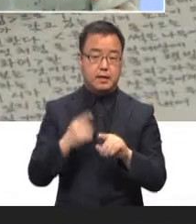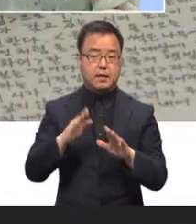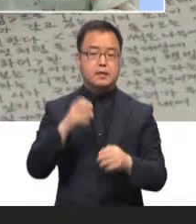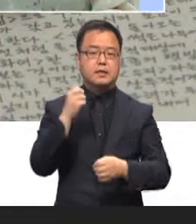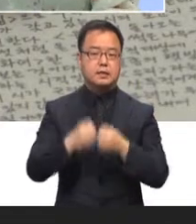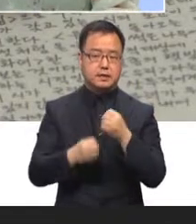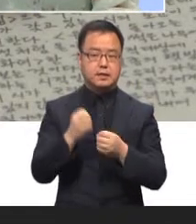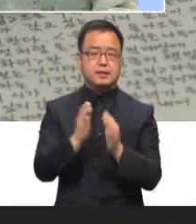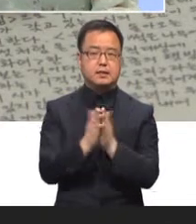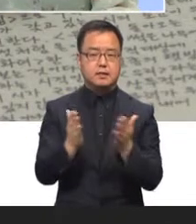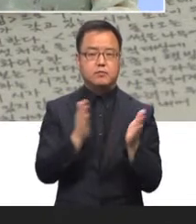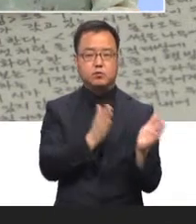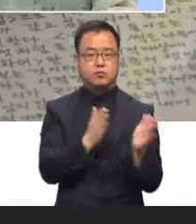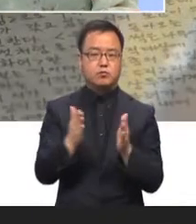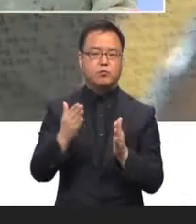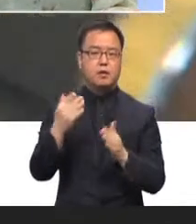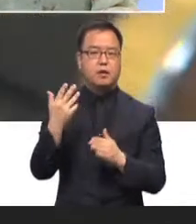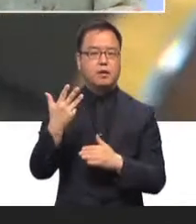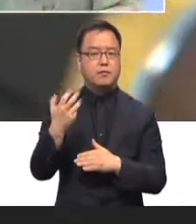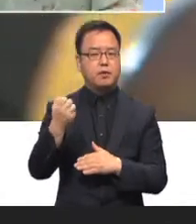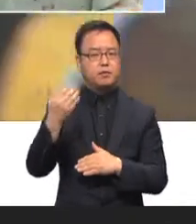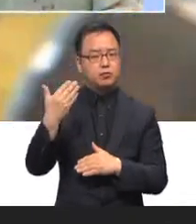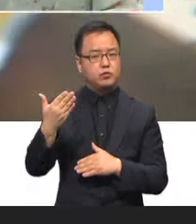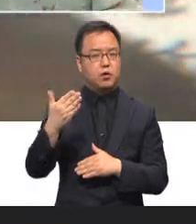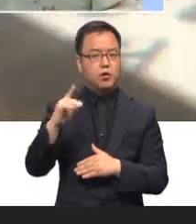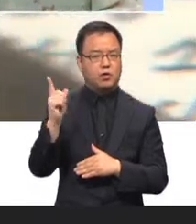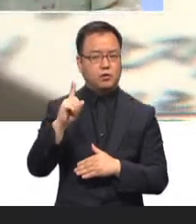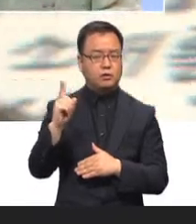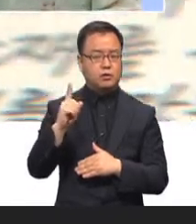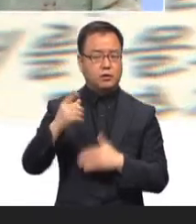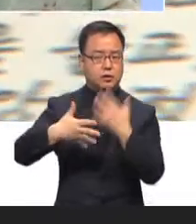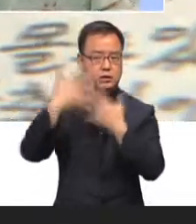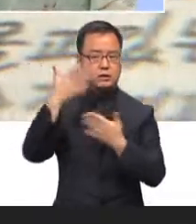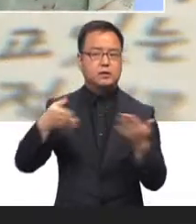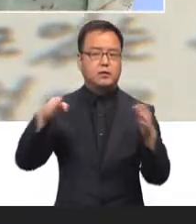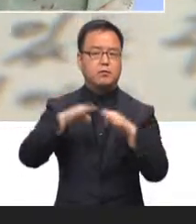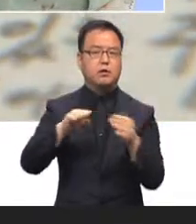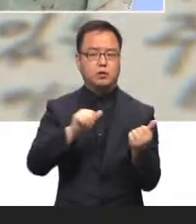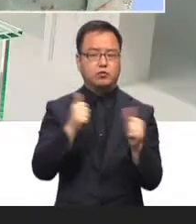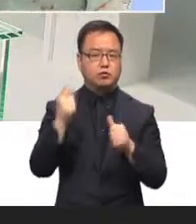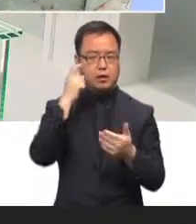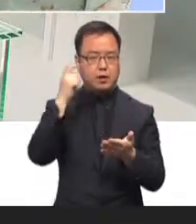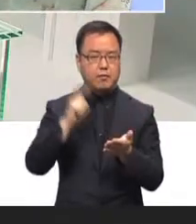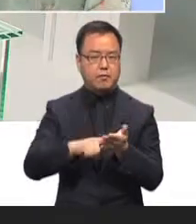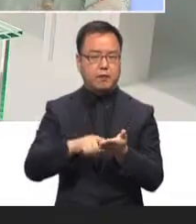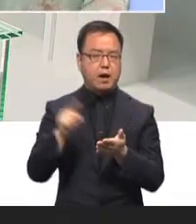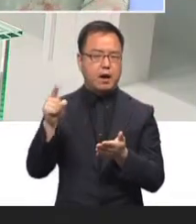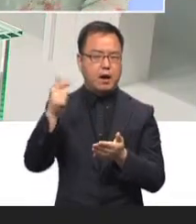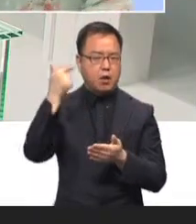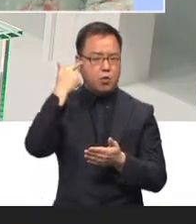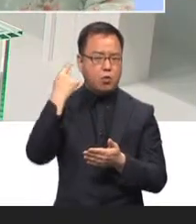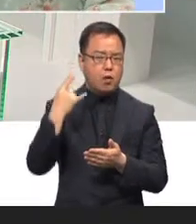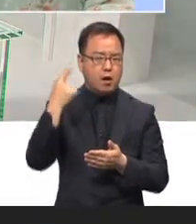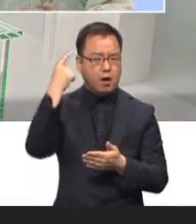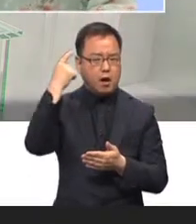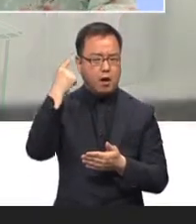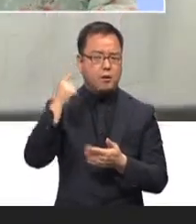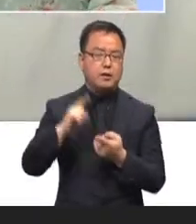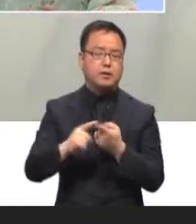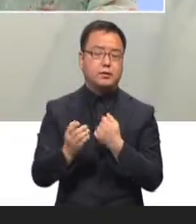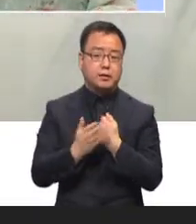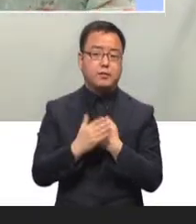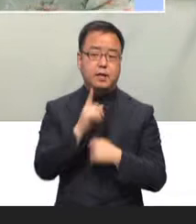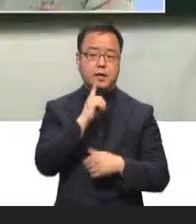89년 한 극장에서 숨진 채 발견됐습니다 사인은 뇌졸중 이라고 하는데요 예 평론가 김현 이